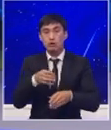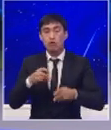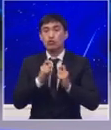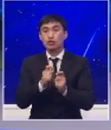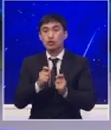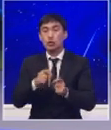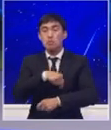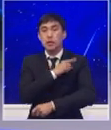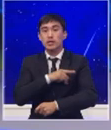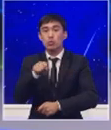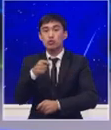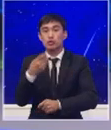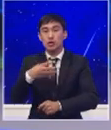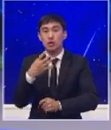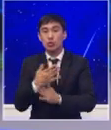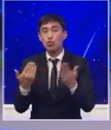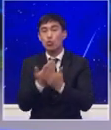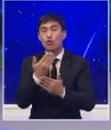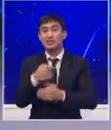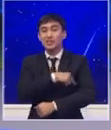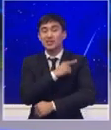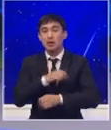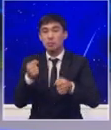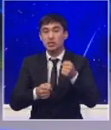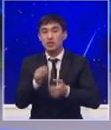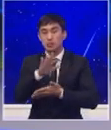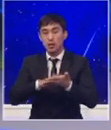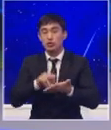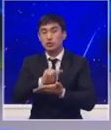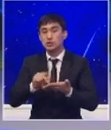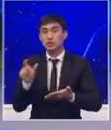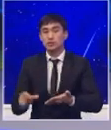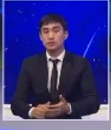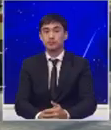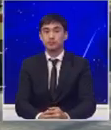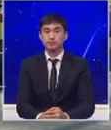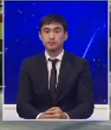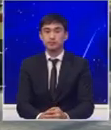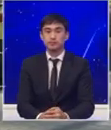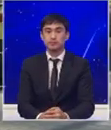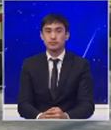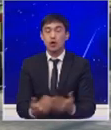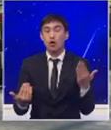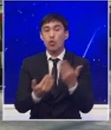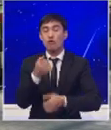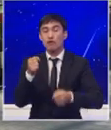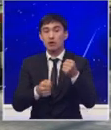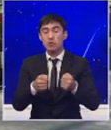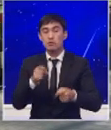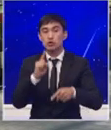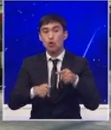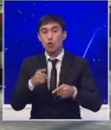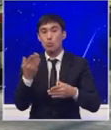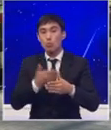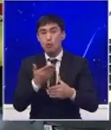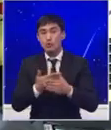медикам ключи от 40 новых санитарных автомашин. Тему продолжит наш корреспондент. Новые автомобили скорой и неотложной